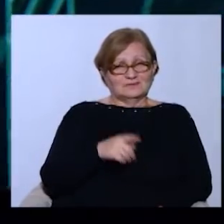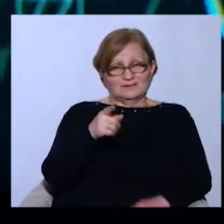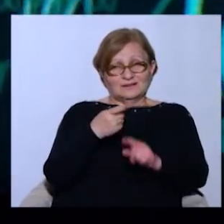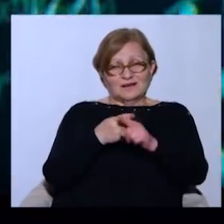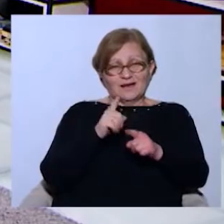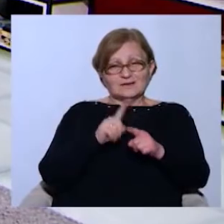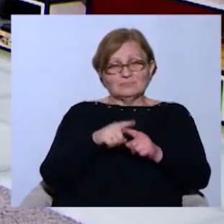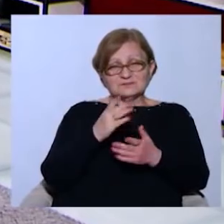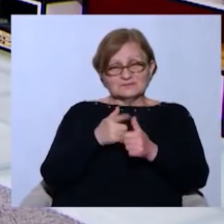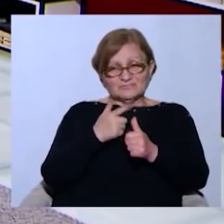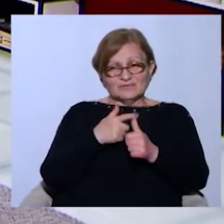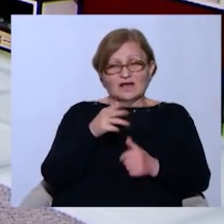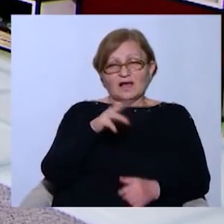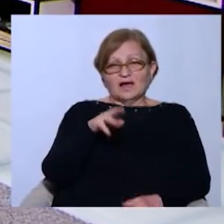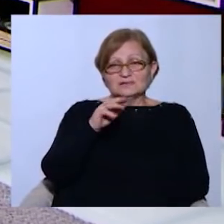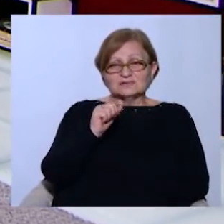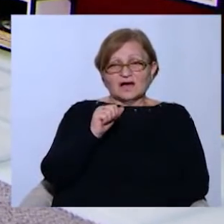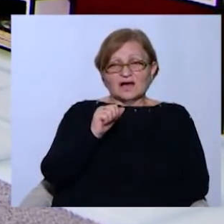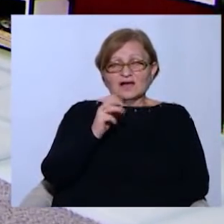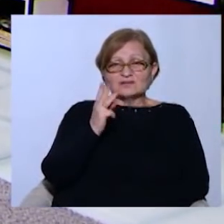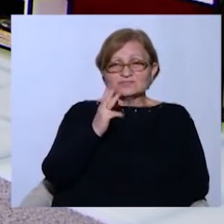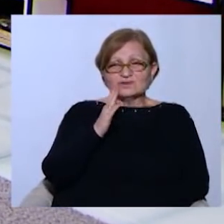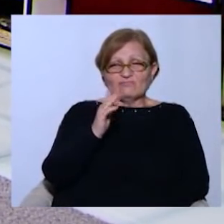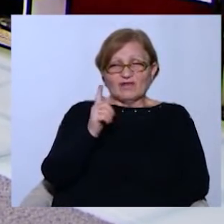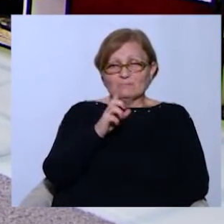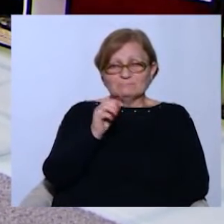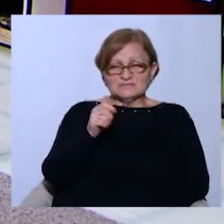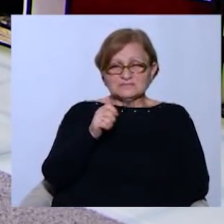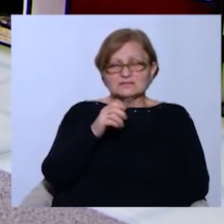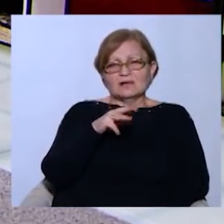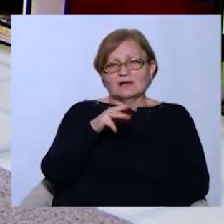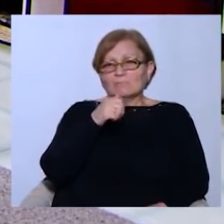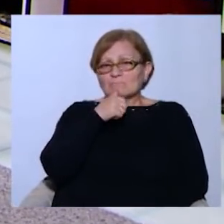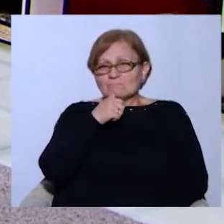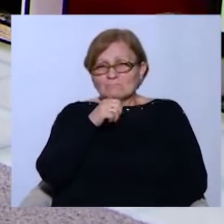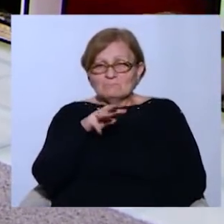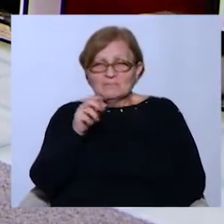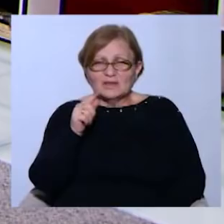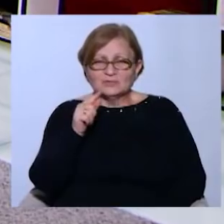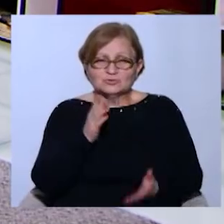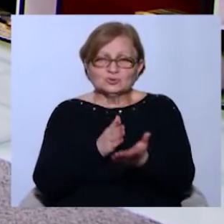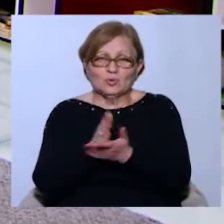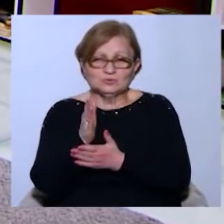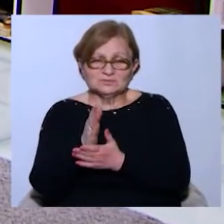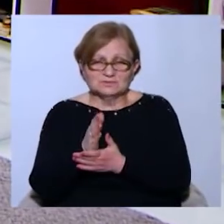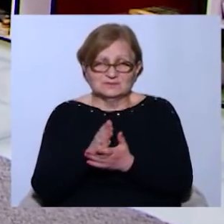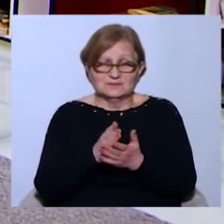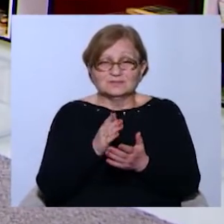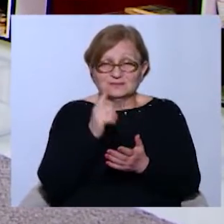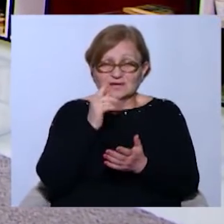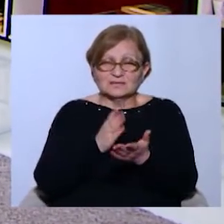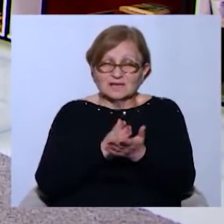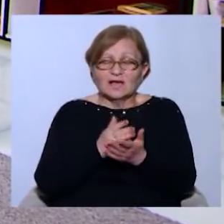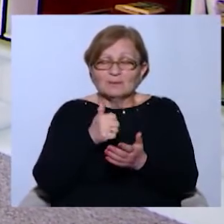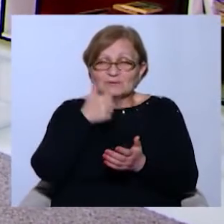ქვია დაშვების მეთოდი. ჩვენ ხომ არ ვიცოდით რამდენი ლარი ქონდა, მაგრამ ვთქვით რომ მოდი ვთქვათ, გვაქვს 20 ლარი და შემდეგ